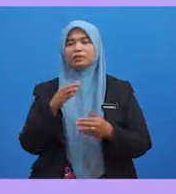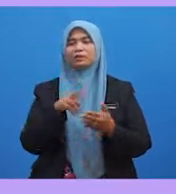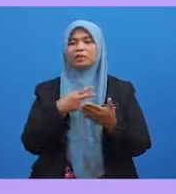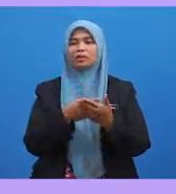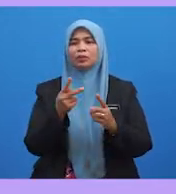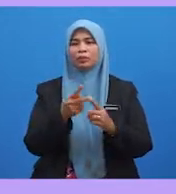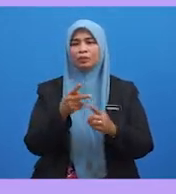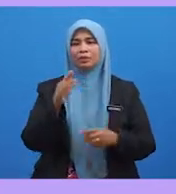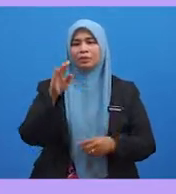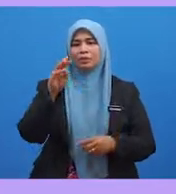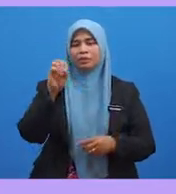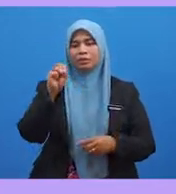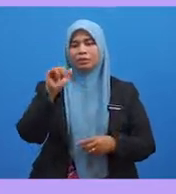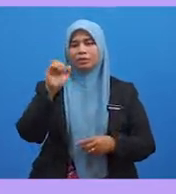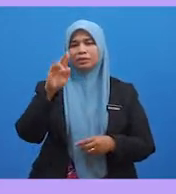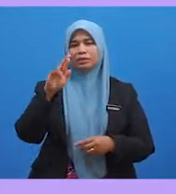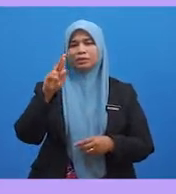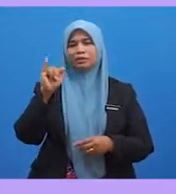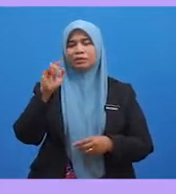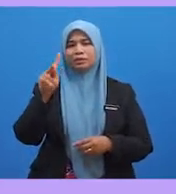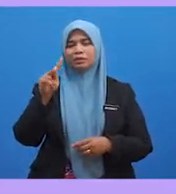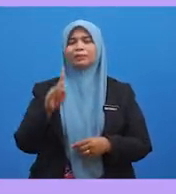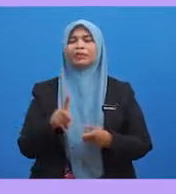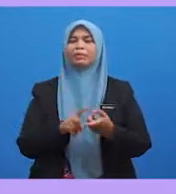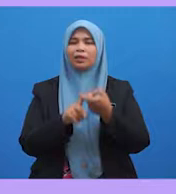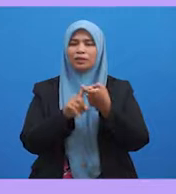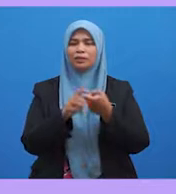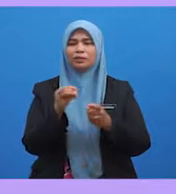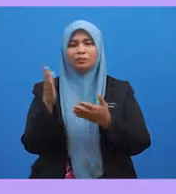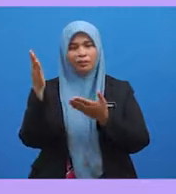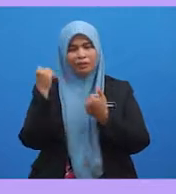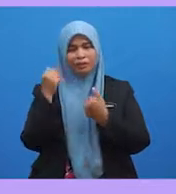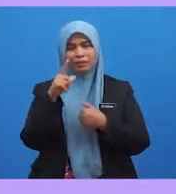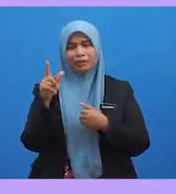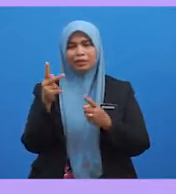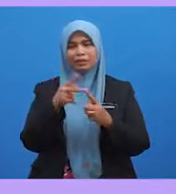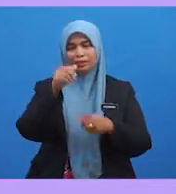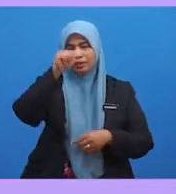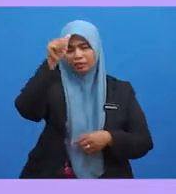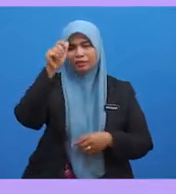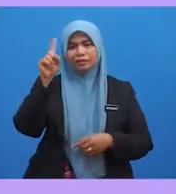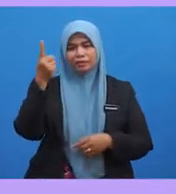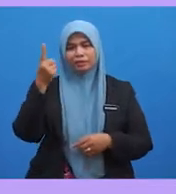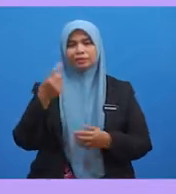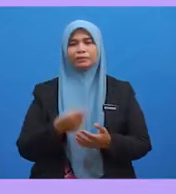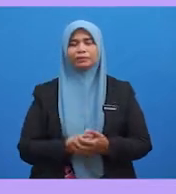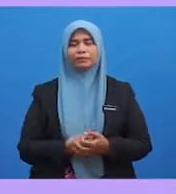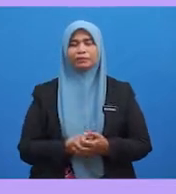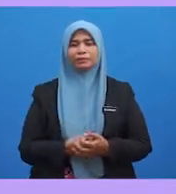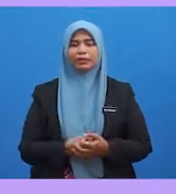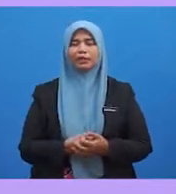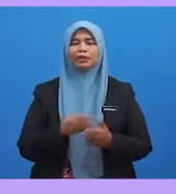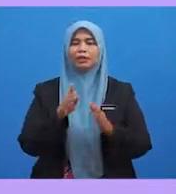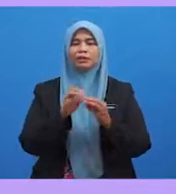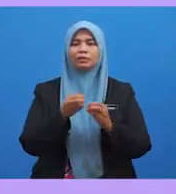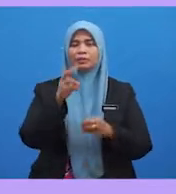syirik. Murid-murid, bergantung dan berharaplah kepada Allah Ta'ala. Hikmah yang